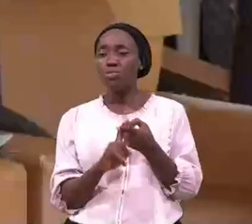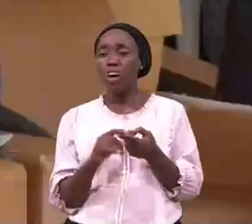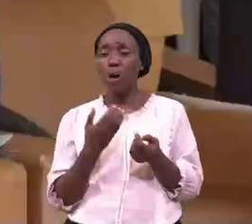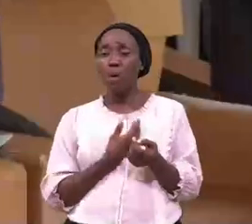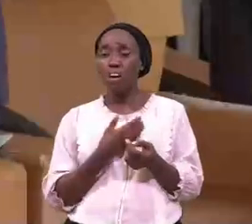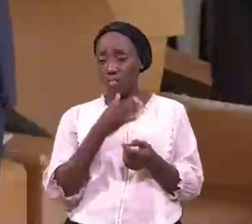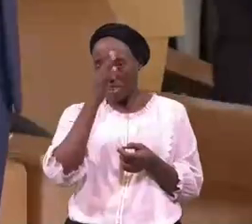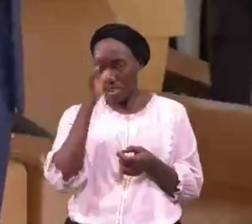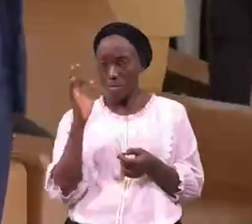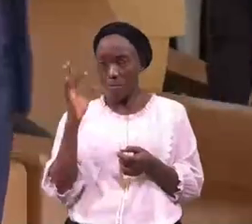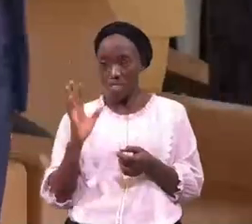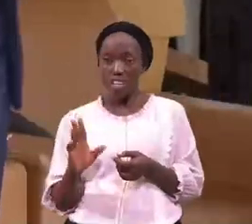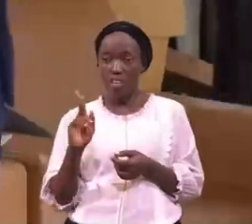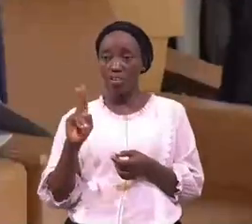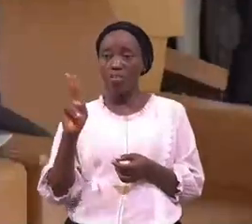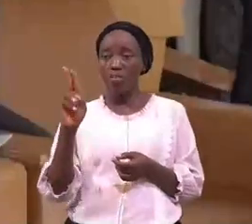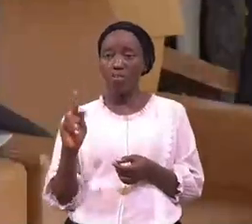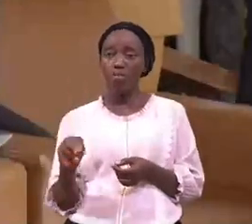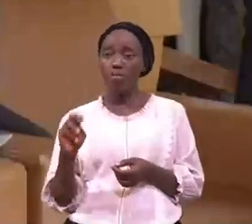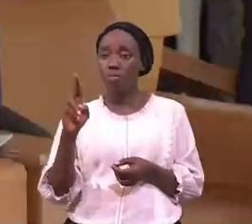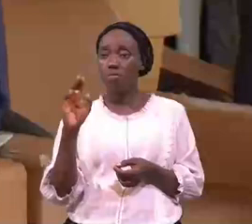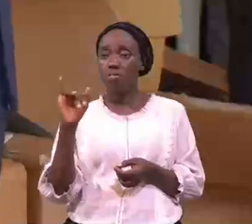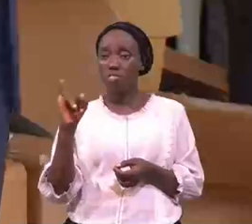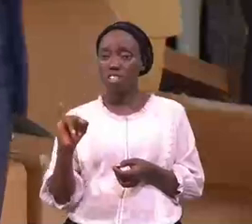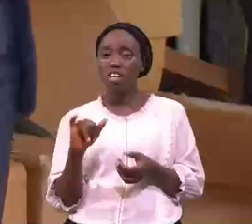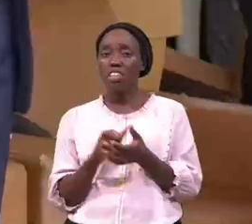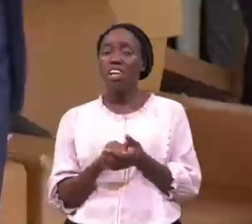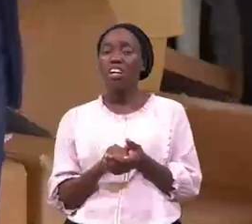Tu vois sa passion pour le Cameroun. Que Dieu nous